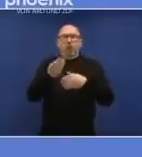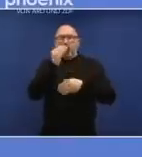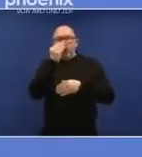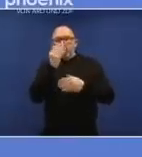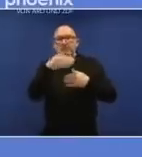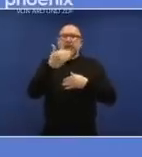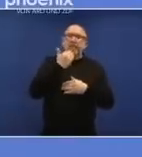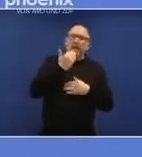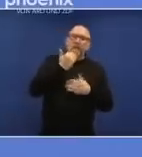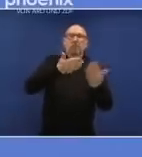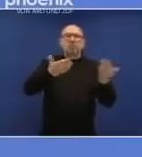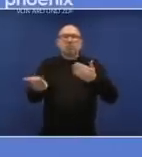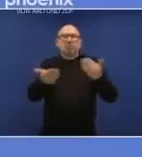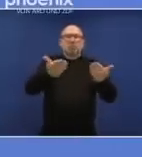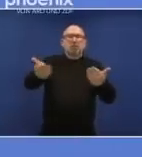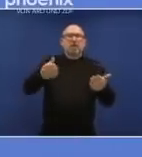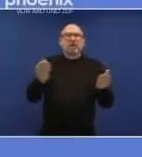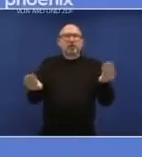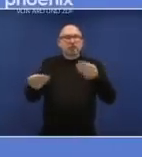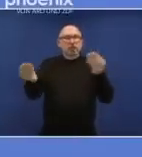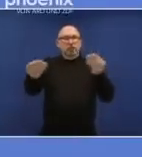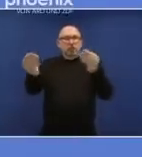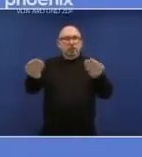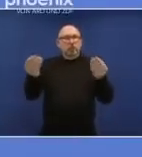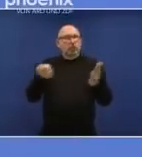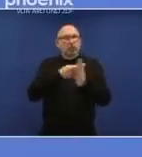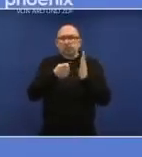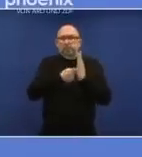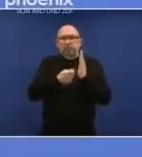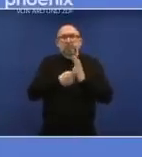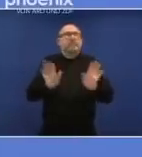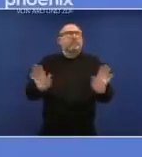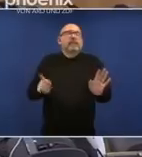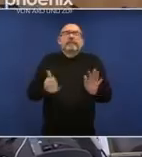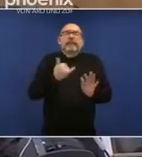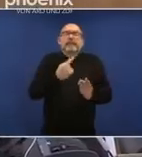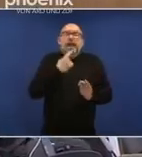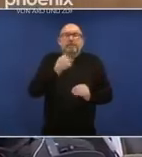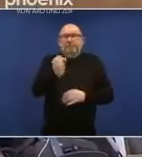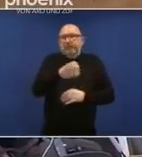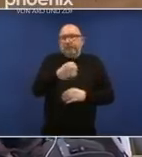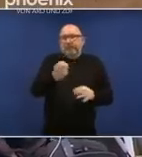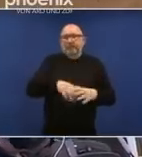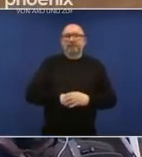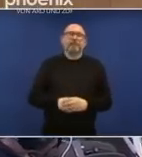oder September möglicherweise noch ergriffen werden oder auch nicht mehr nötig sind.